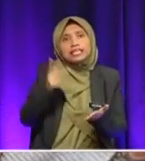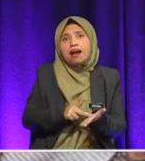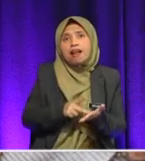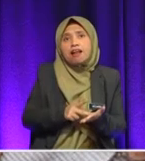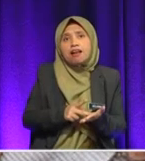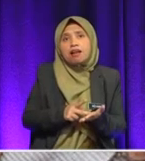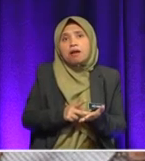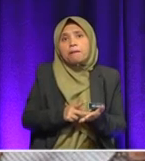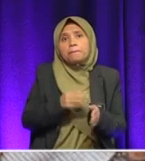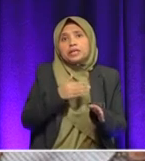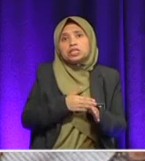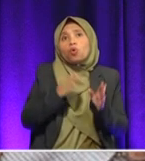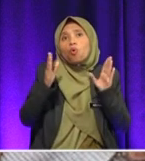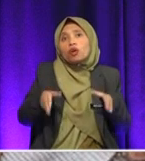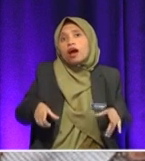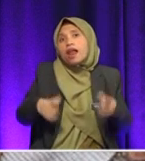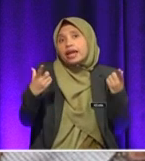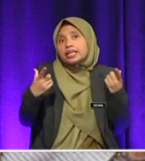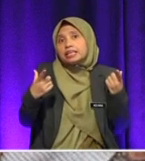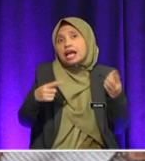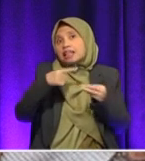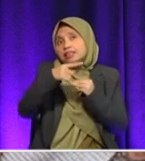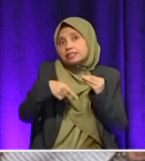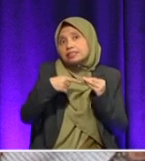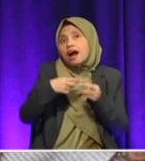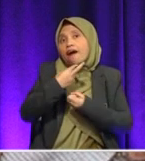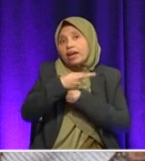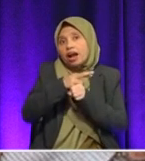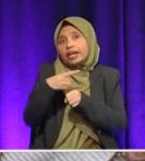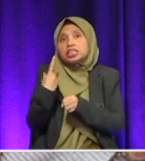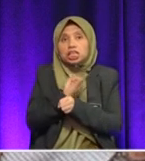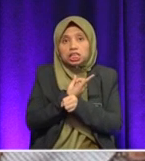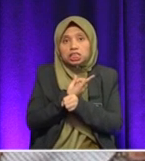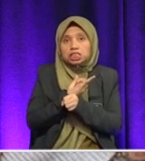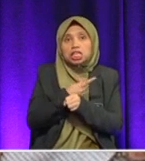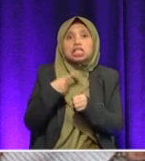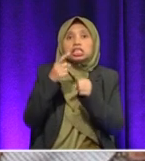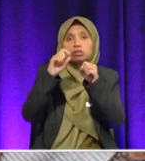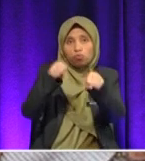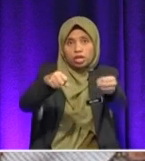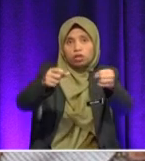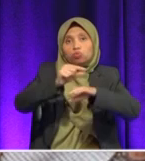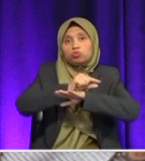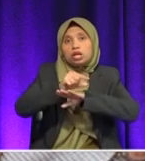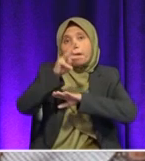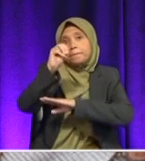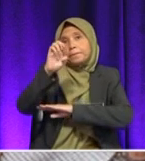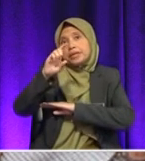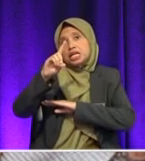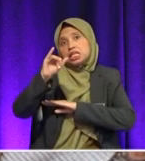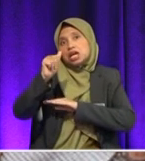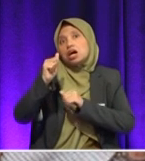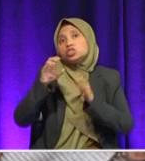ataupun tidak memberitahu orang ramai tentang mereka yang kita hasilkan kita body menggunakan meja-meja tentu jadi